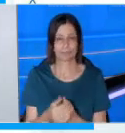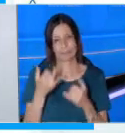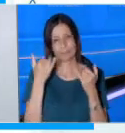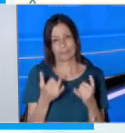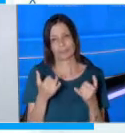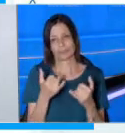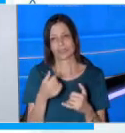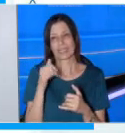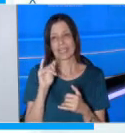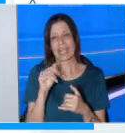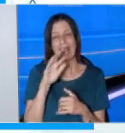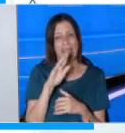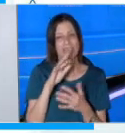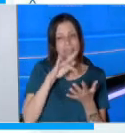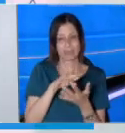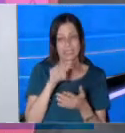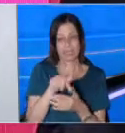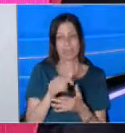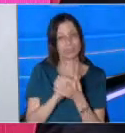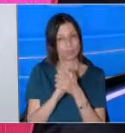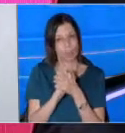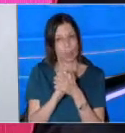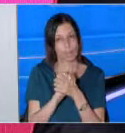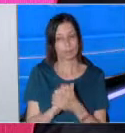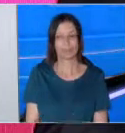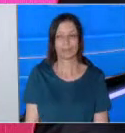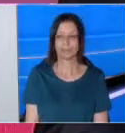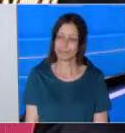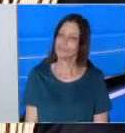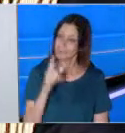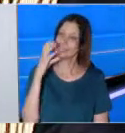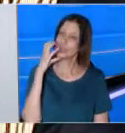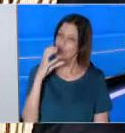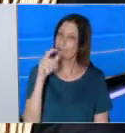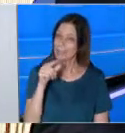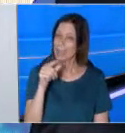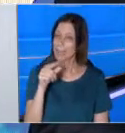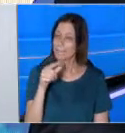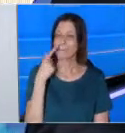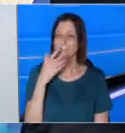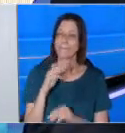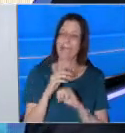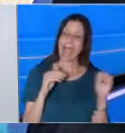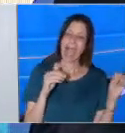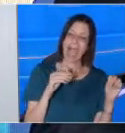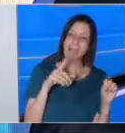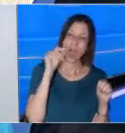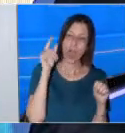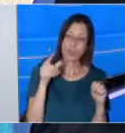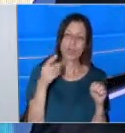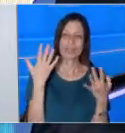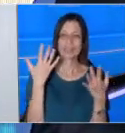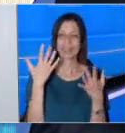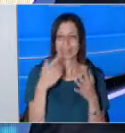עכשיו, יגאל רביד נמצא איתנו, שלום לך. בעת צופה בכם, נדב, ממערב הוליווד, כמה בלוקים